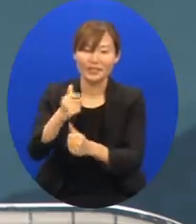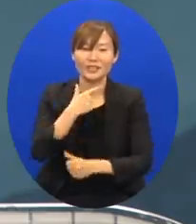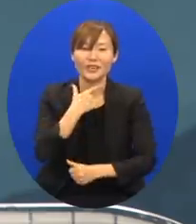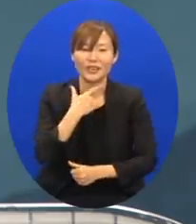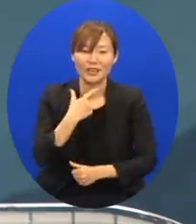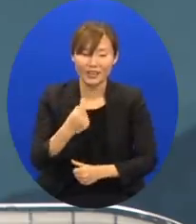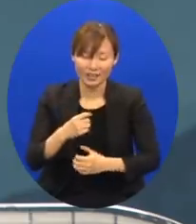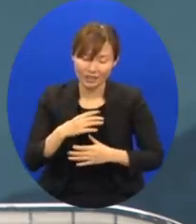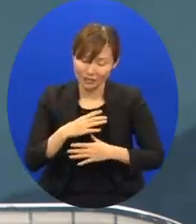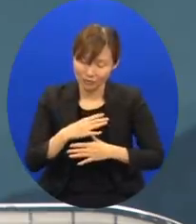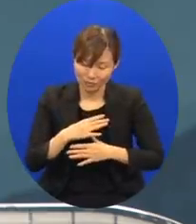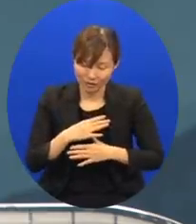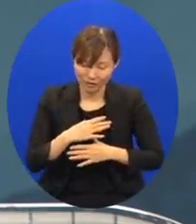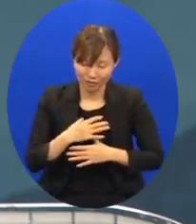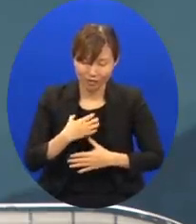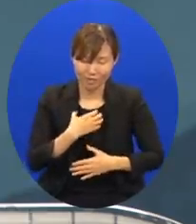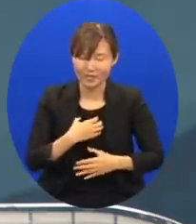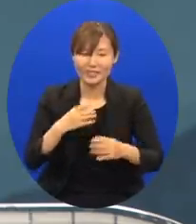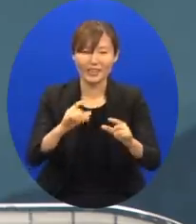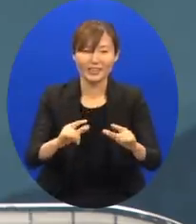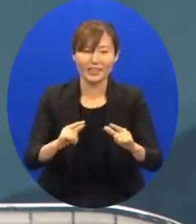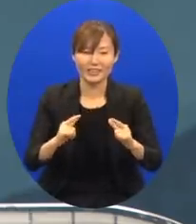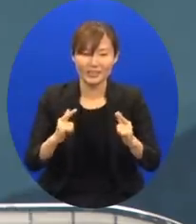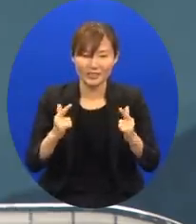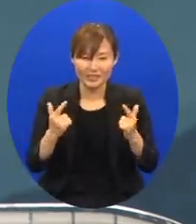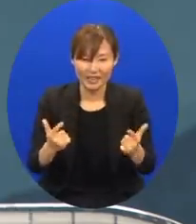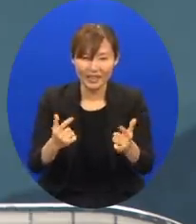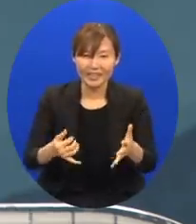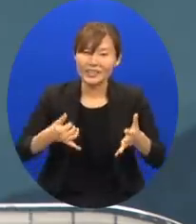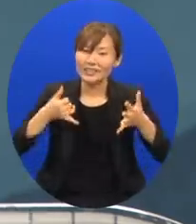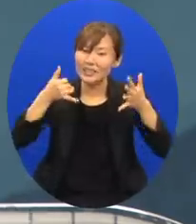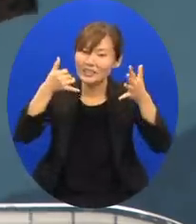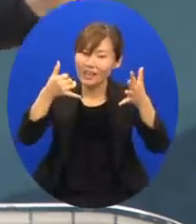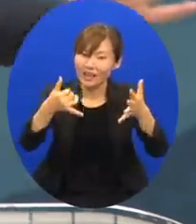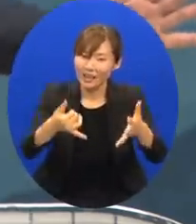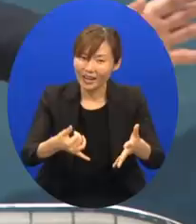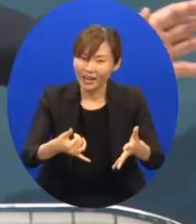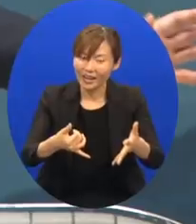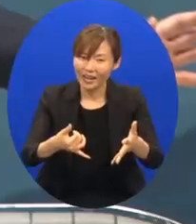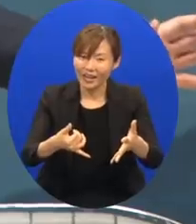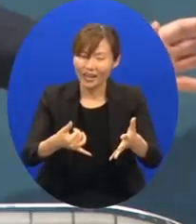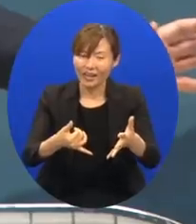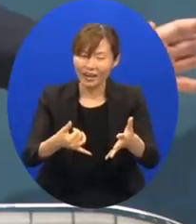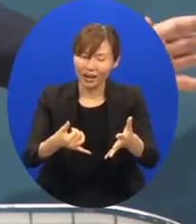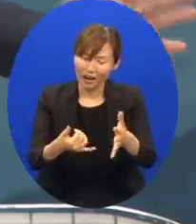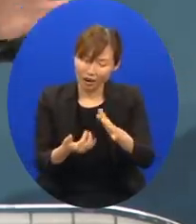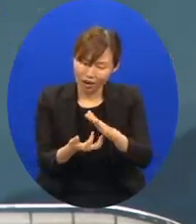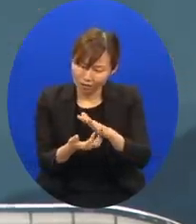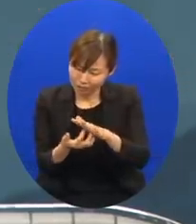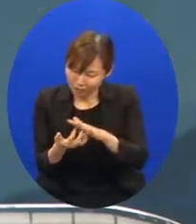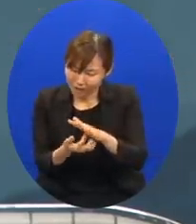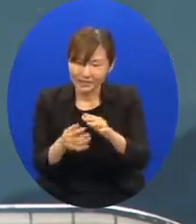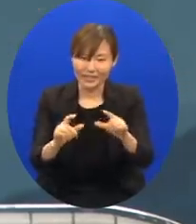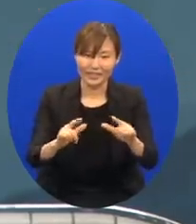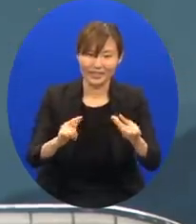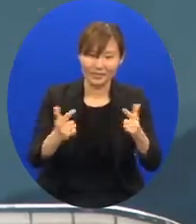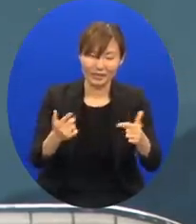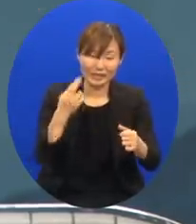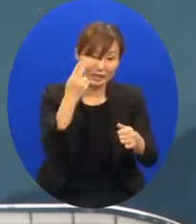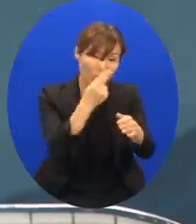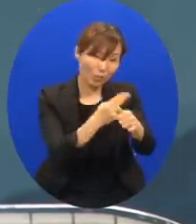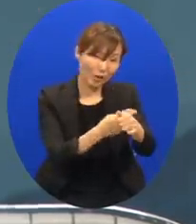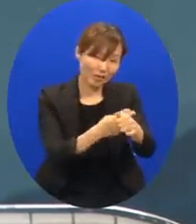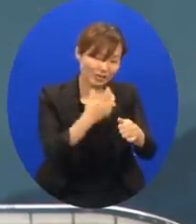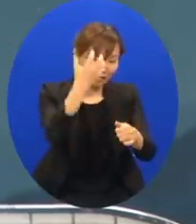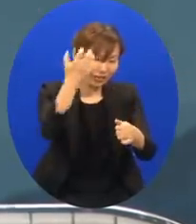두려워하고 염려 하지 않겠읍니다 인간적인 세상적인 것들 따지고 그것 가지고 계산 하지 않겠음 사도 바울이 오직 성령의